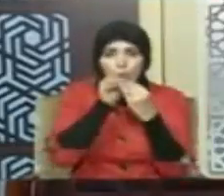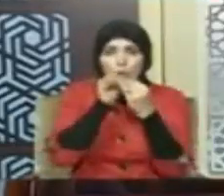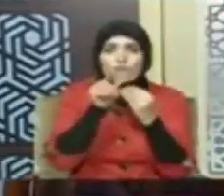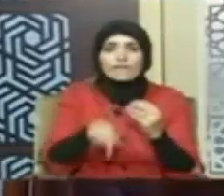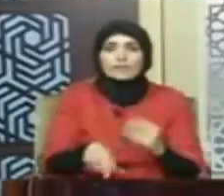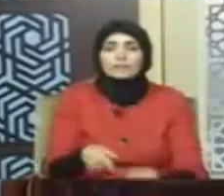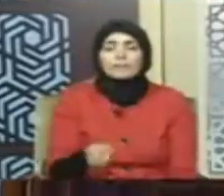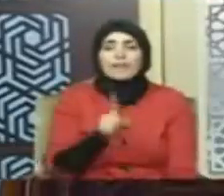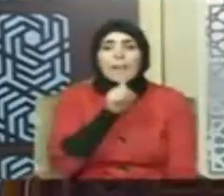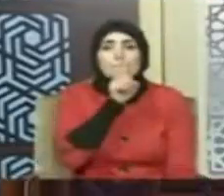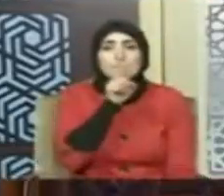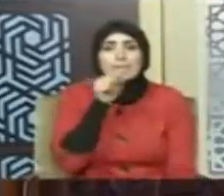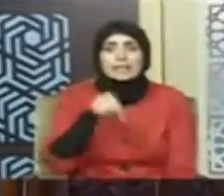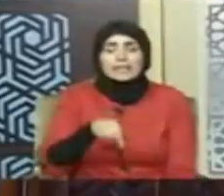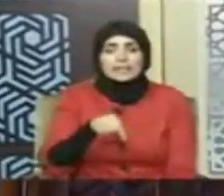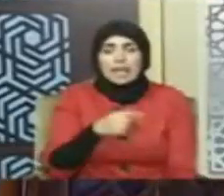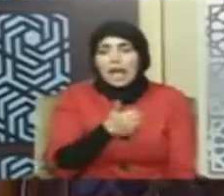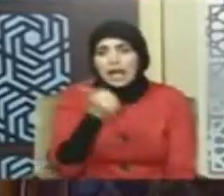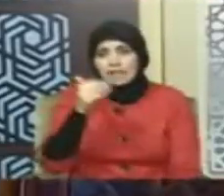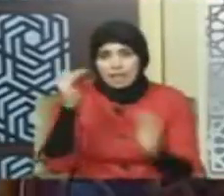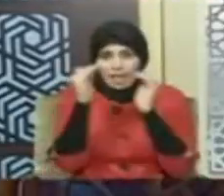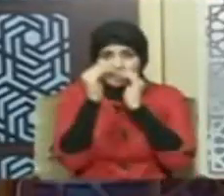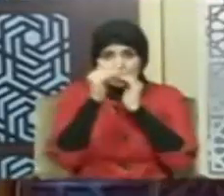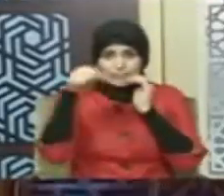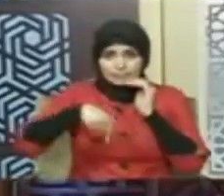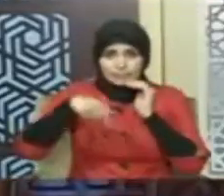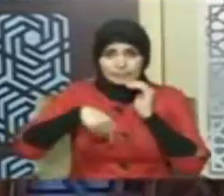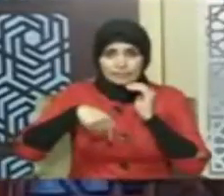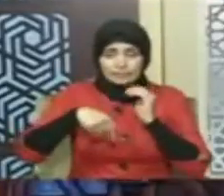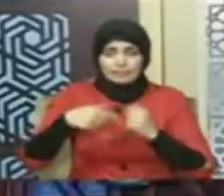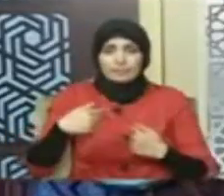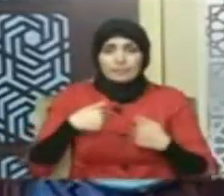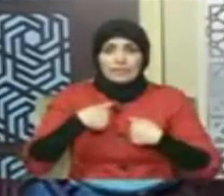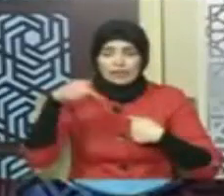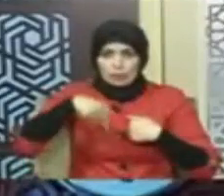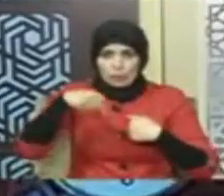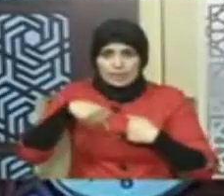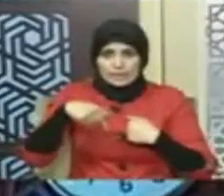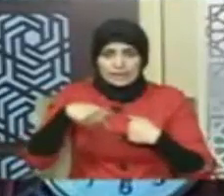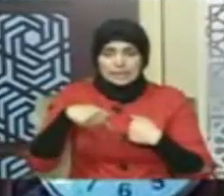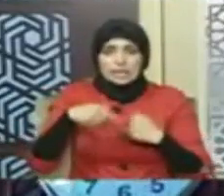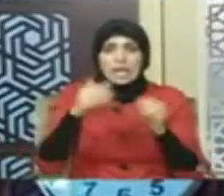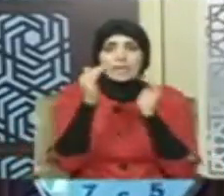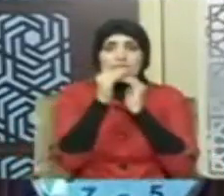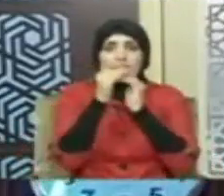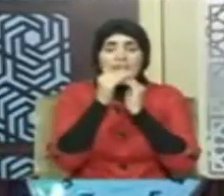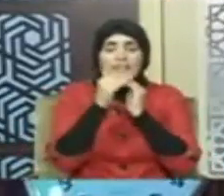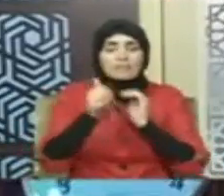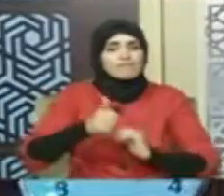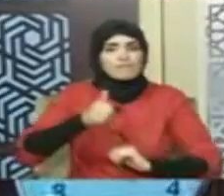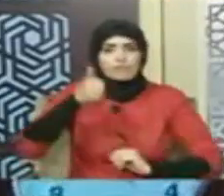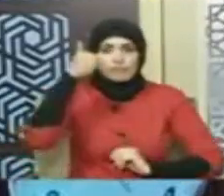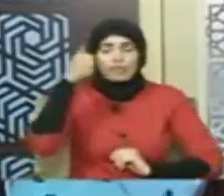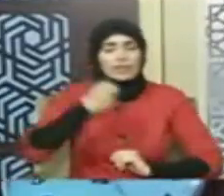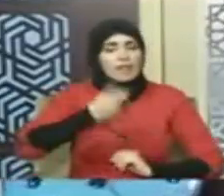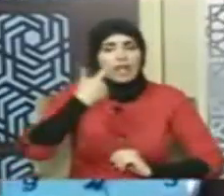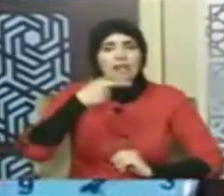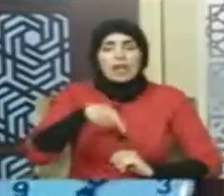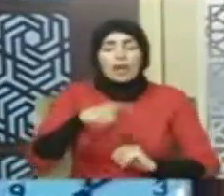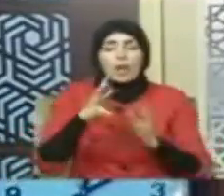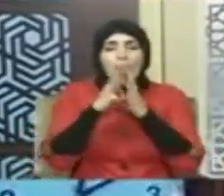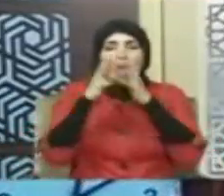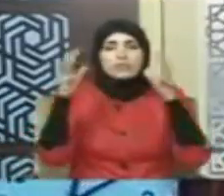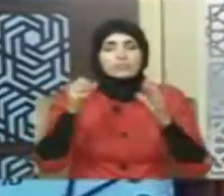أما عن هذه الأيام فنحن في أيام فريدة في